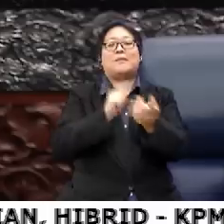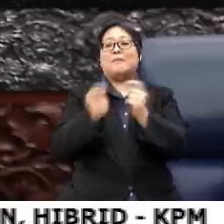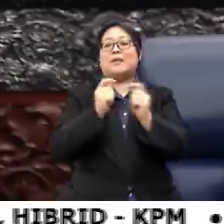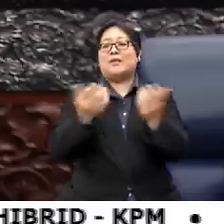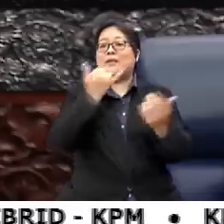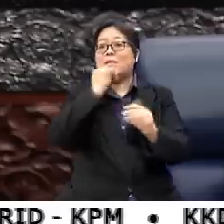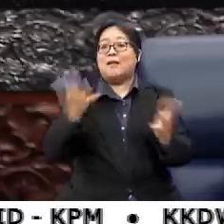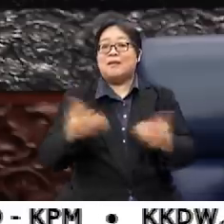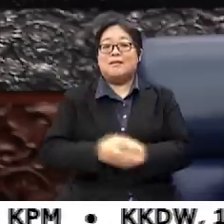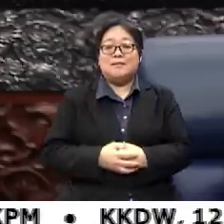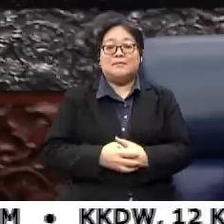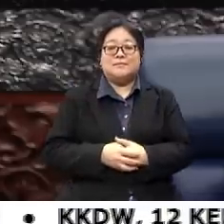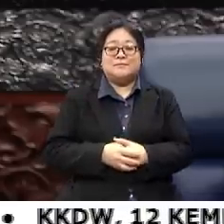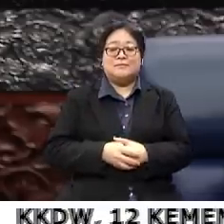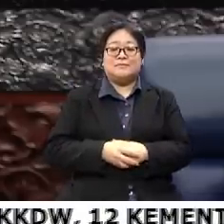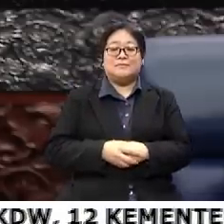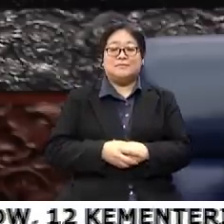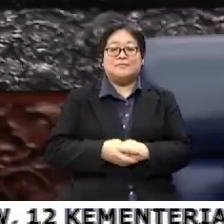TikTok. Apa salahnya?